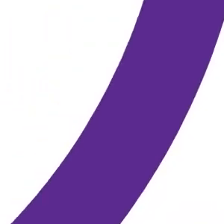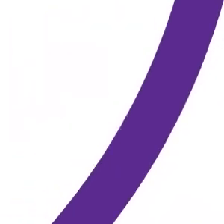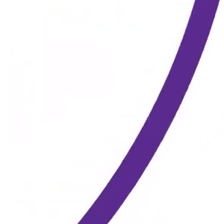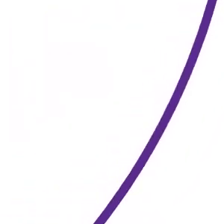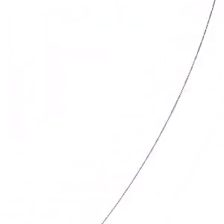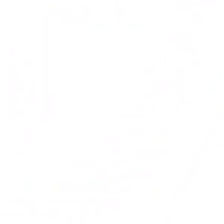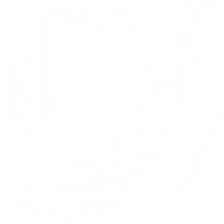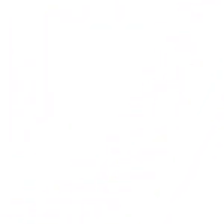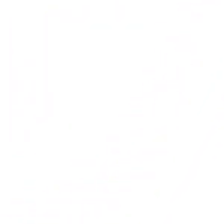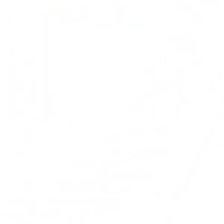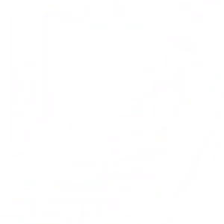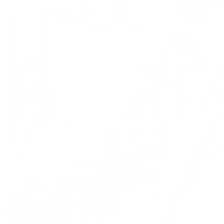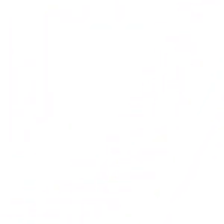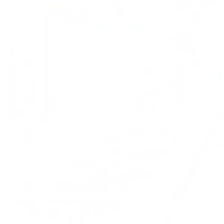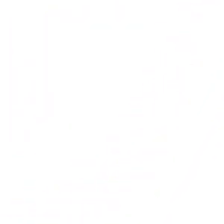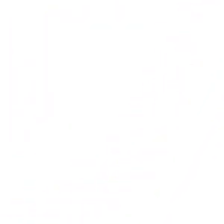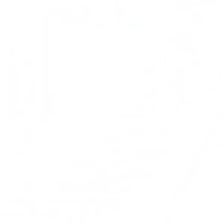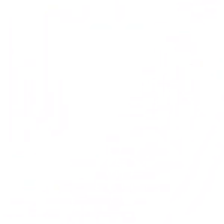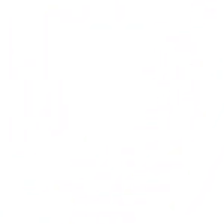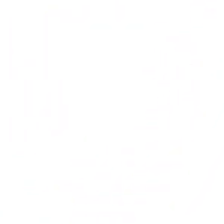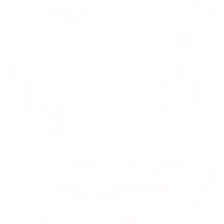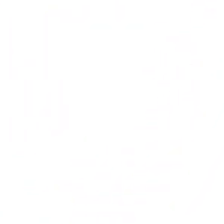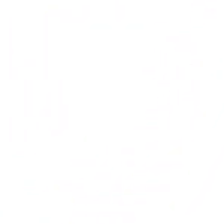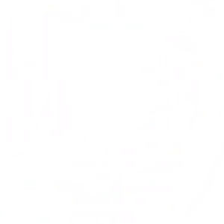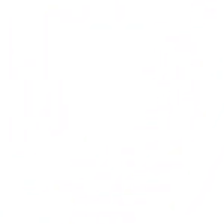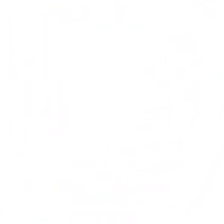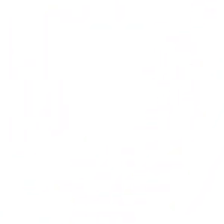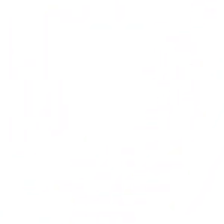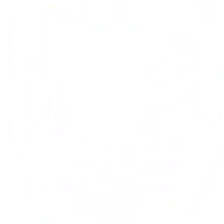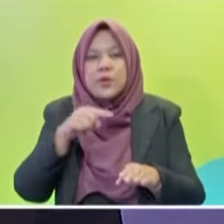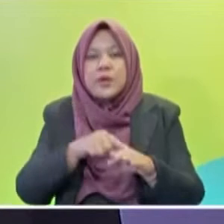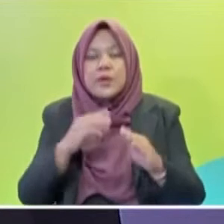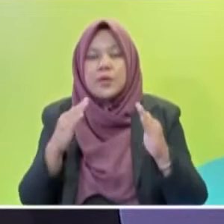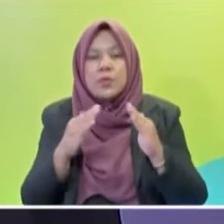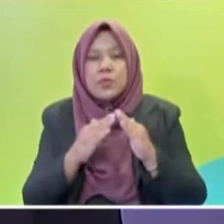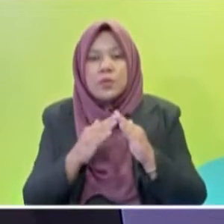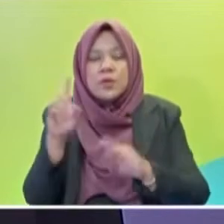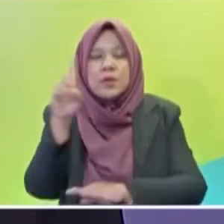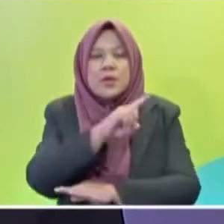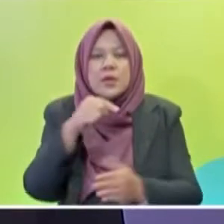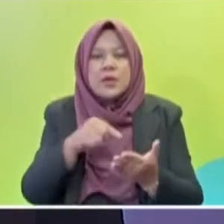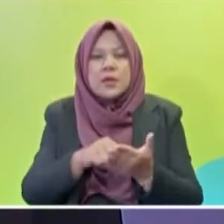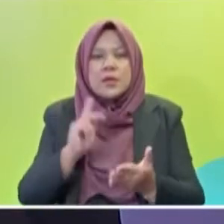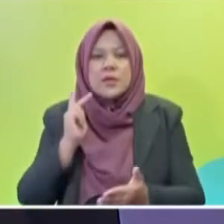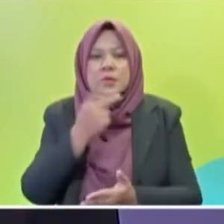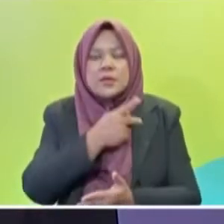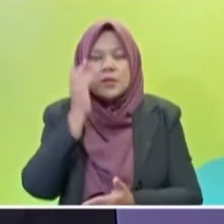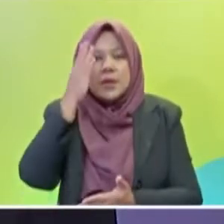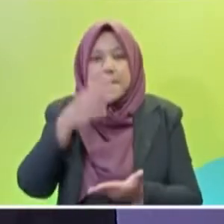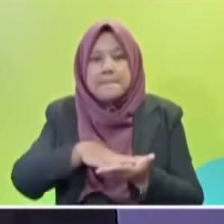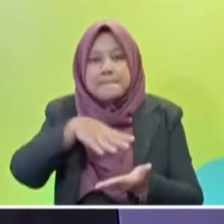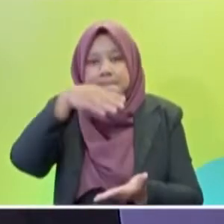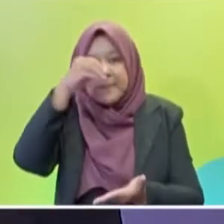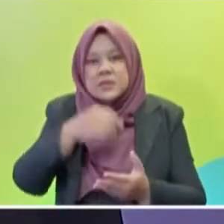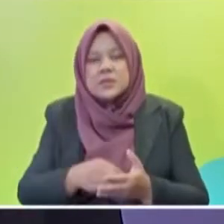Hai Sidik TV GPM hari ini kita akan belajar berkenaan dengan